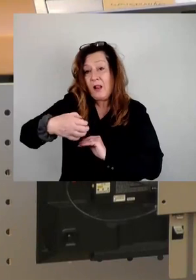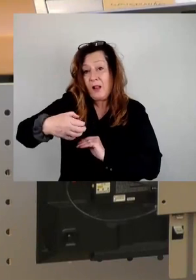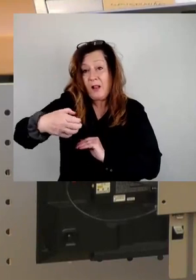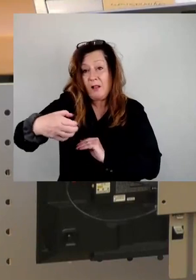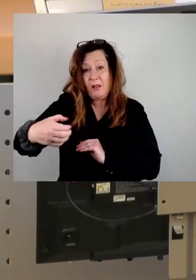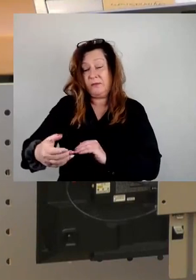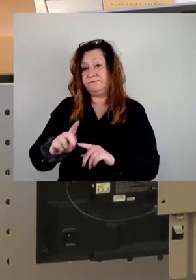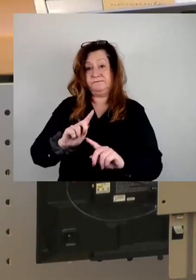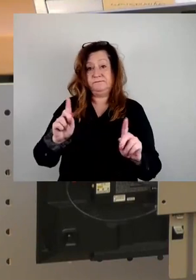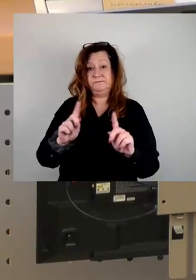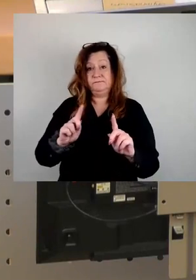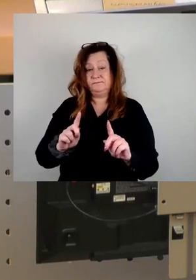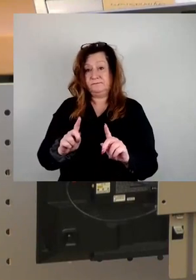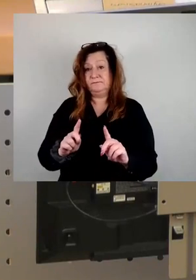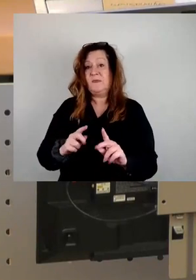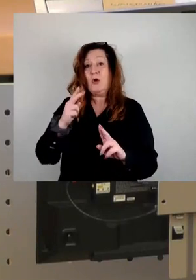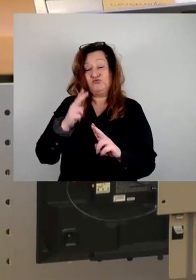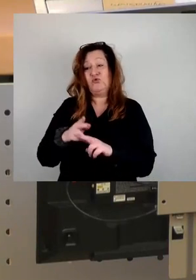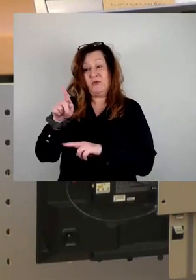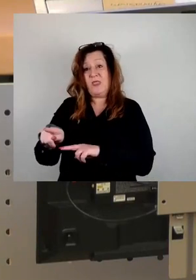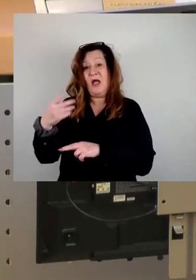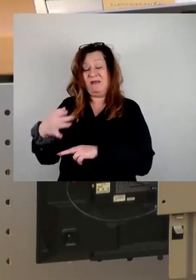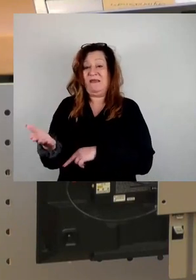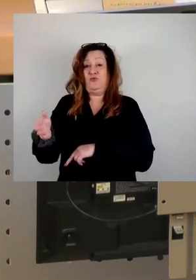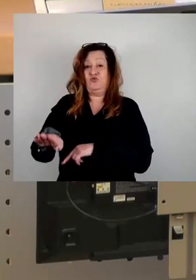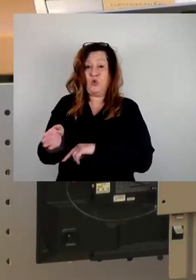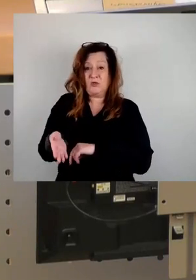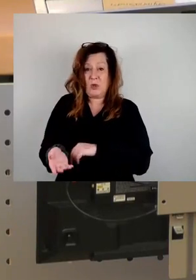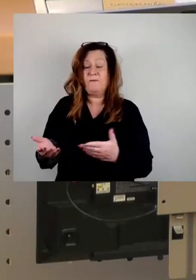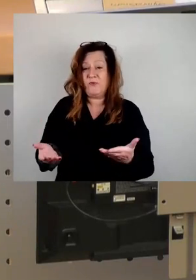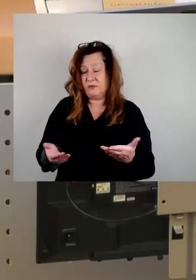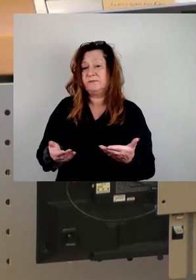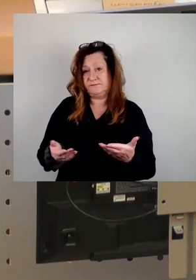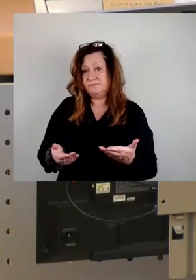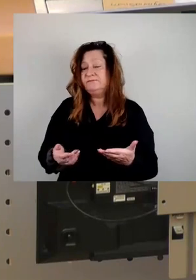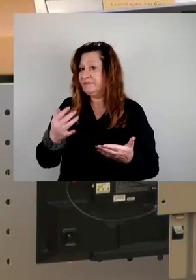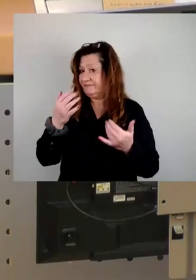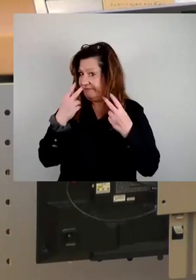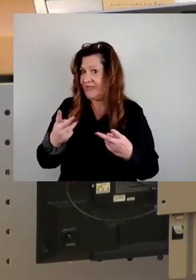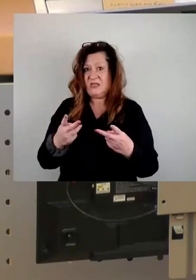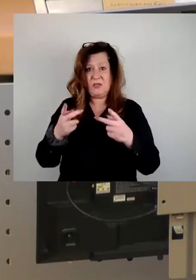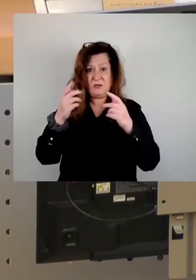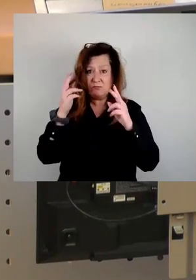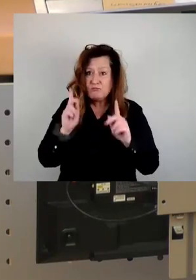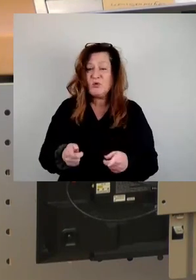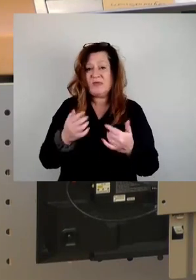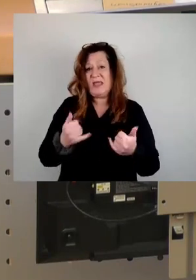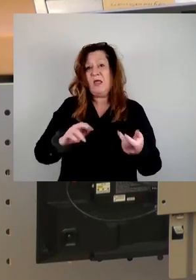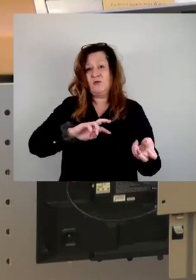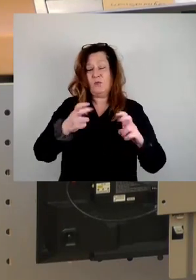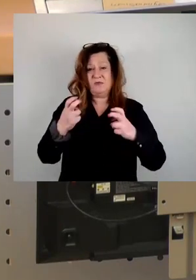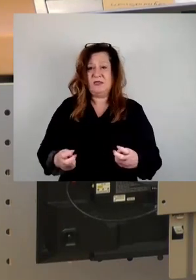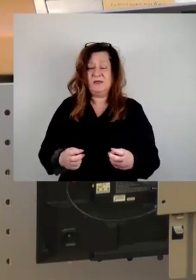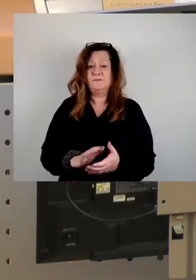Es hat da bereits Todesopfer gegeben, wir wissen das und das ist wirklich eine wichtige Sache, die jetzt endlich kommen soll. Ich denke, unser Ziel muss sein, dass wir